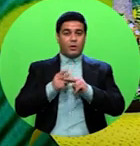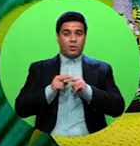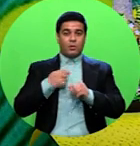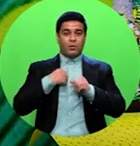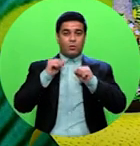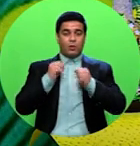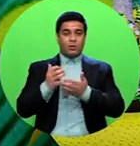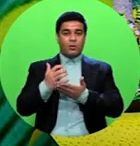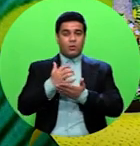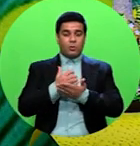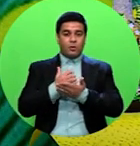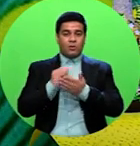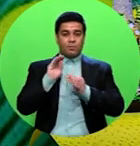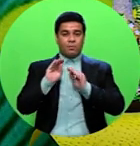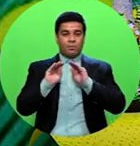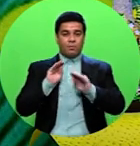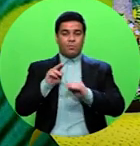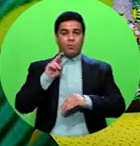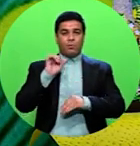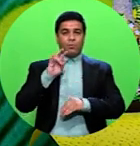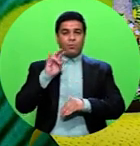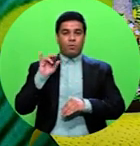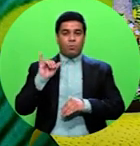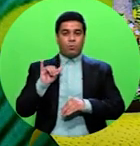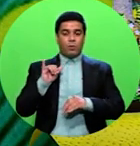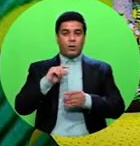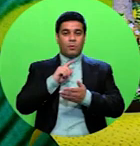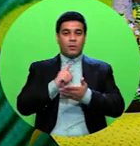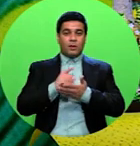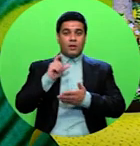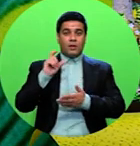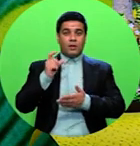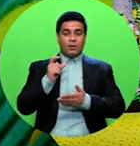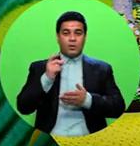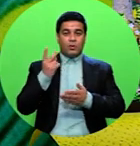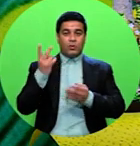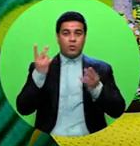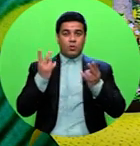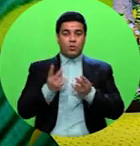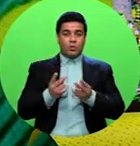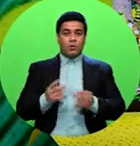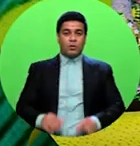уже собирать наше панно. Обязательно иголку нужно